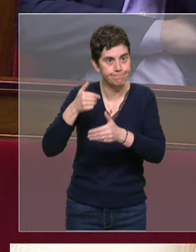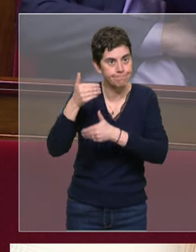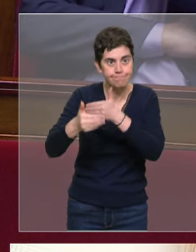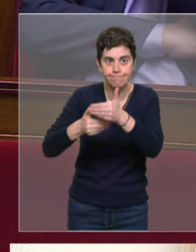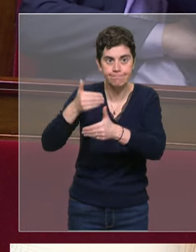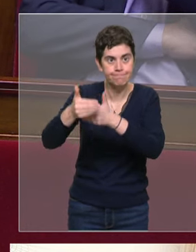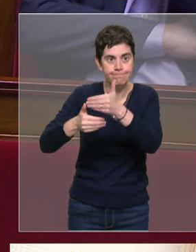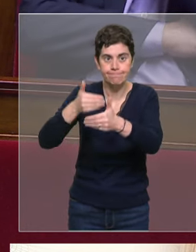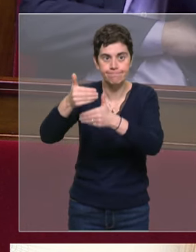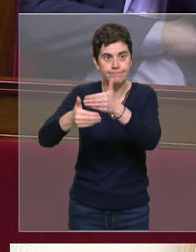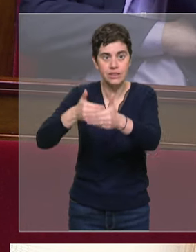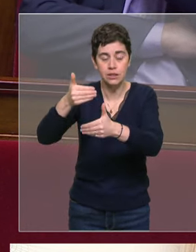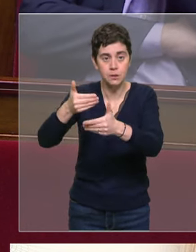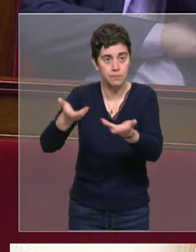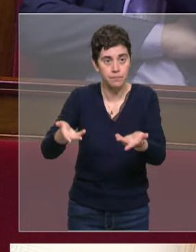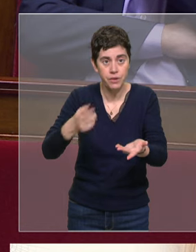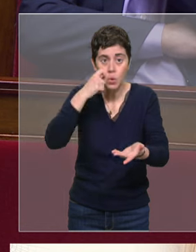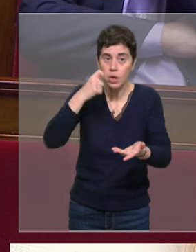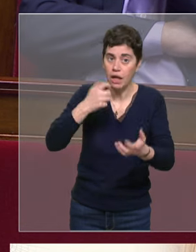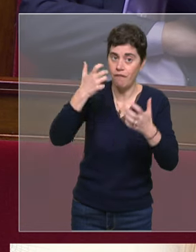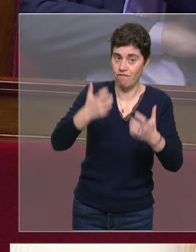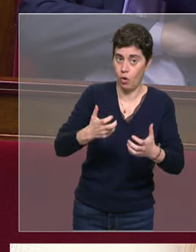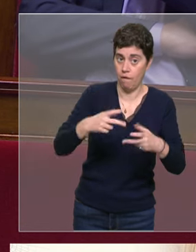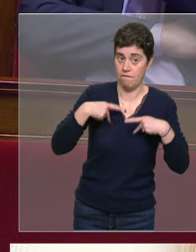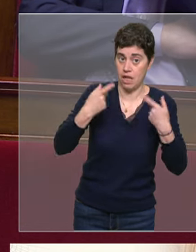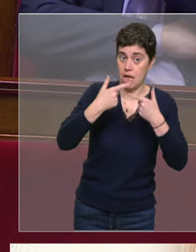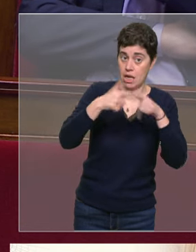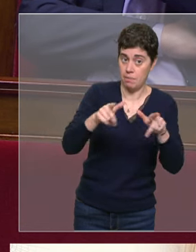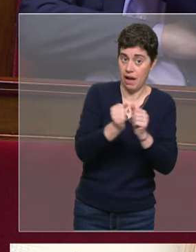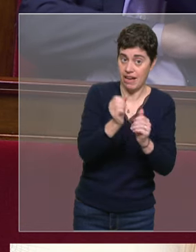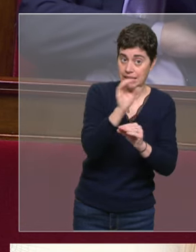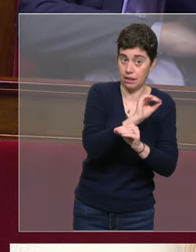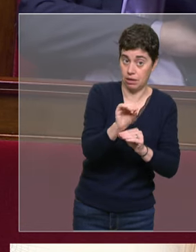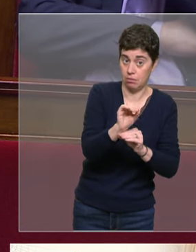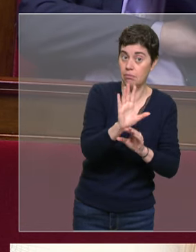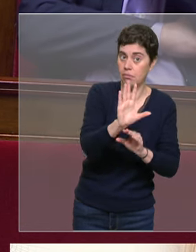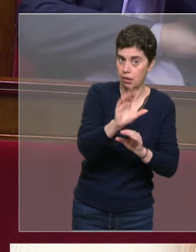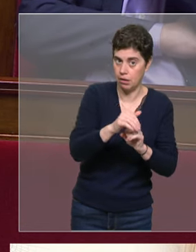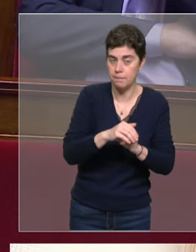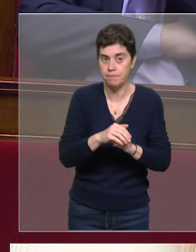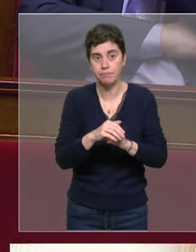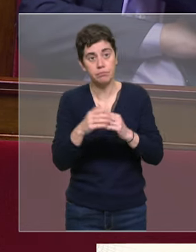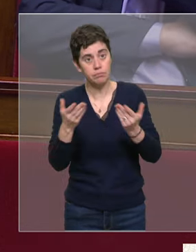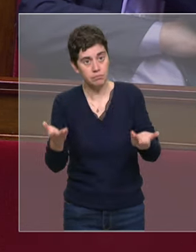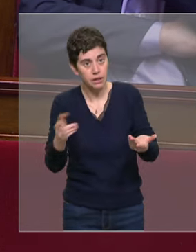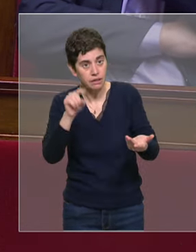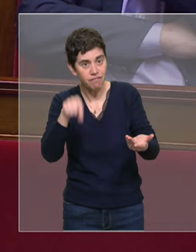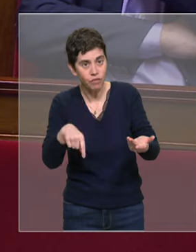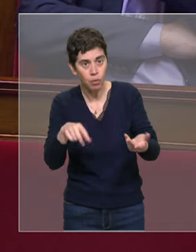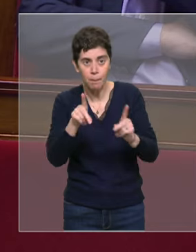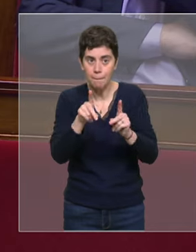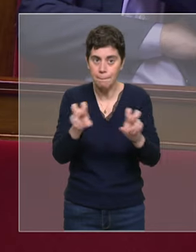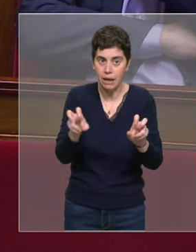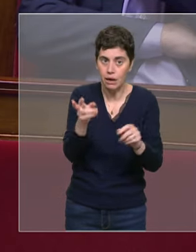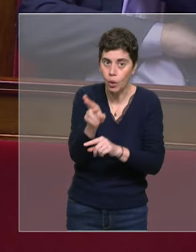à l'aspiration des Ukrainiens à vivre libre en sécurité, ni à la nécessité de rétablir la paix dans